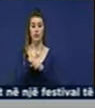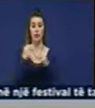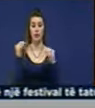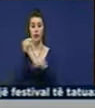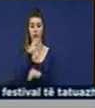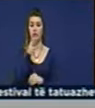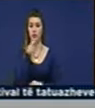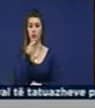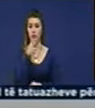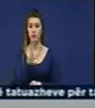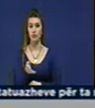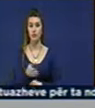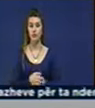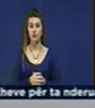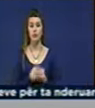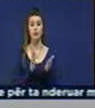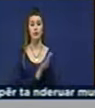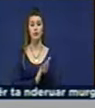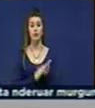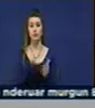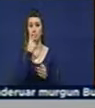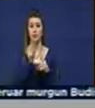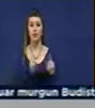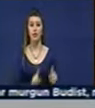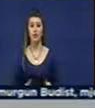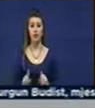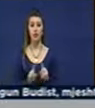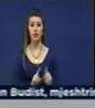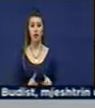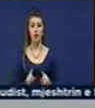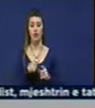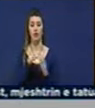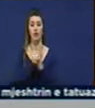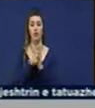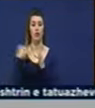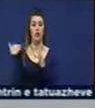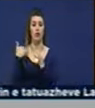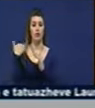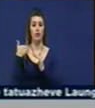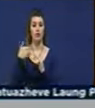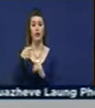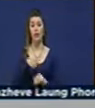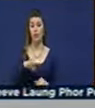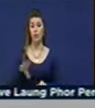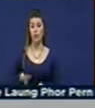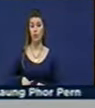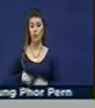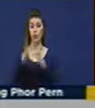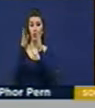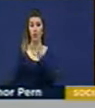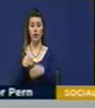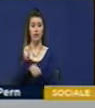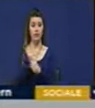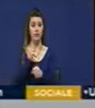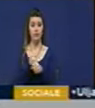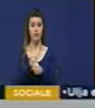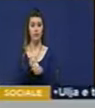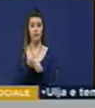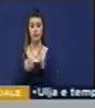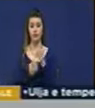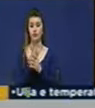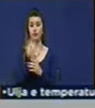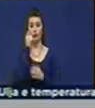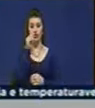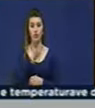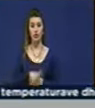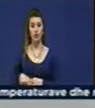shumti. Nëse analizojmë situatën në mënyrë kronologjike, kontributi i femrës gjatë etapave të zhvillimit tonë si popull ka